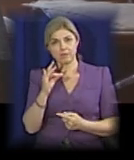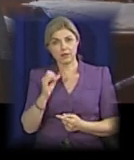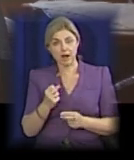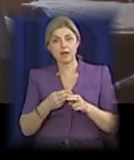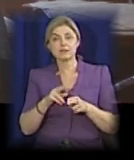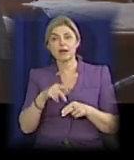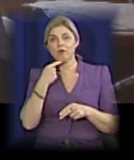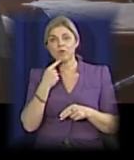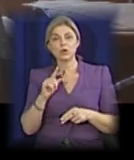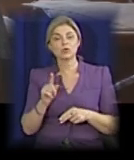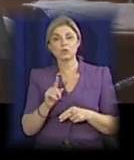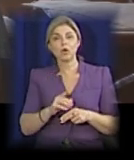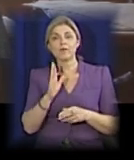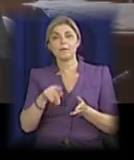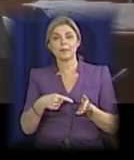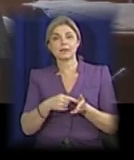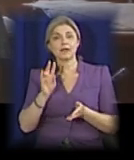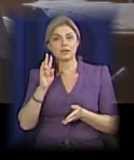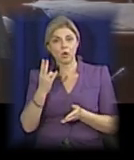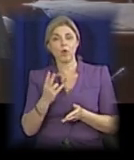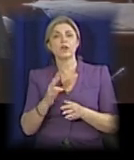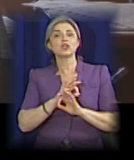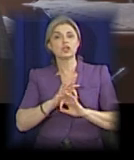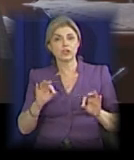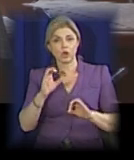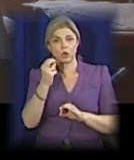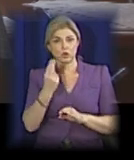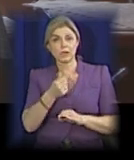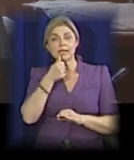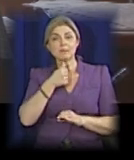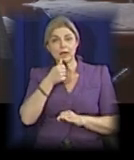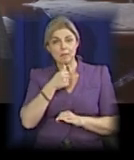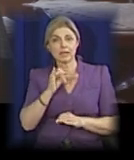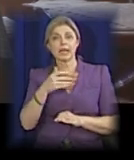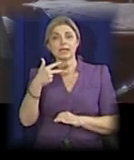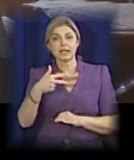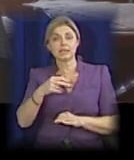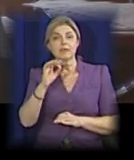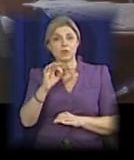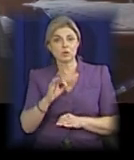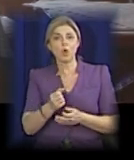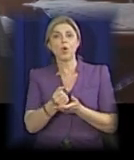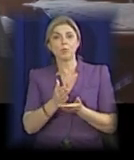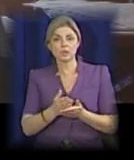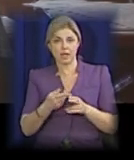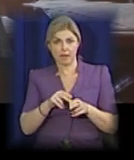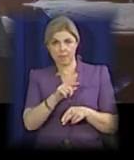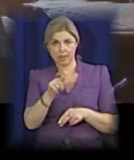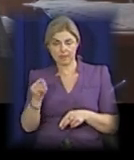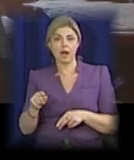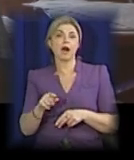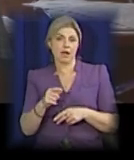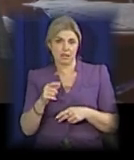це говорить про те, що в місті Миколаєві поставлений чудовий соціальний експеримент, і 30% обслуговуються самими